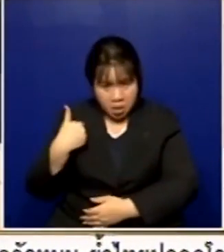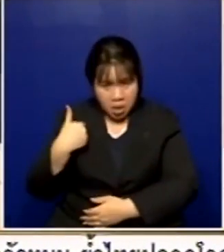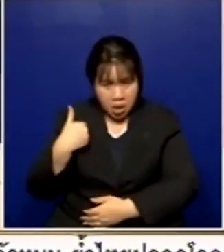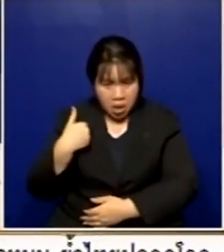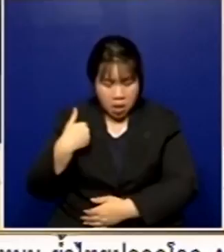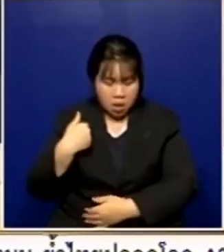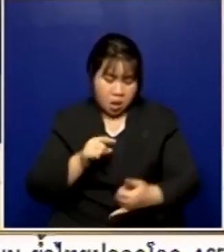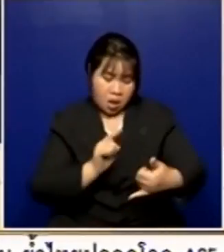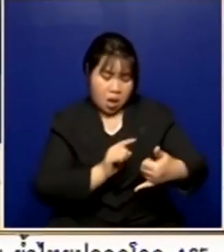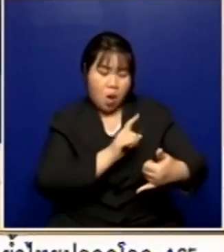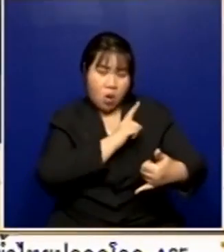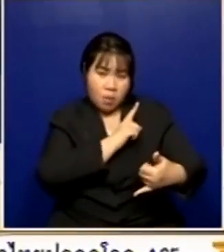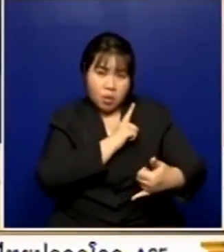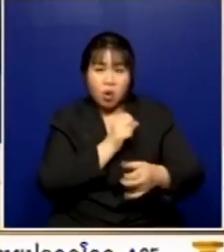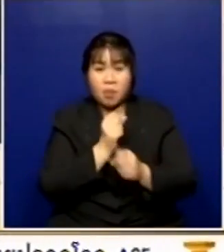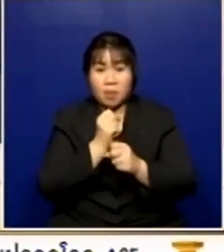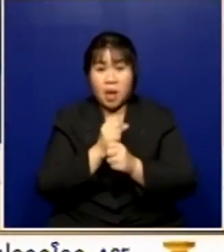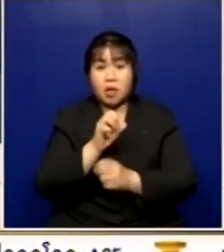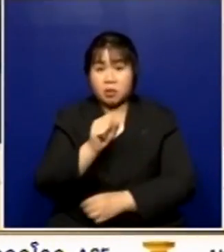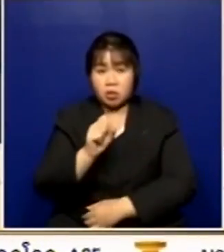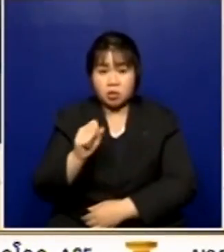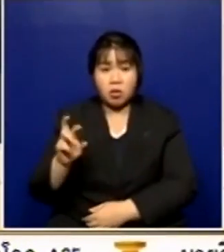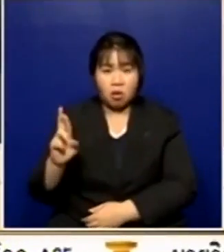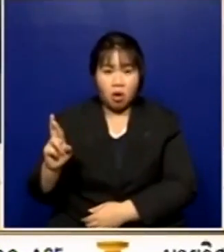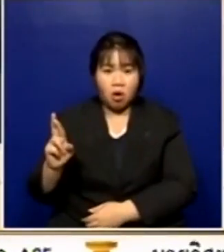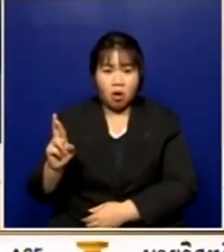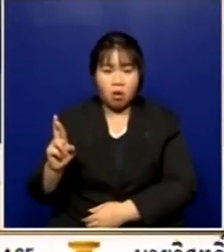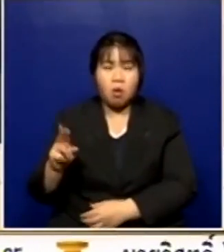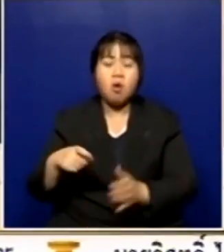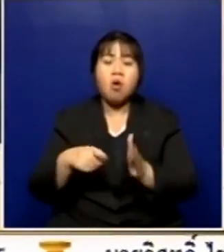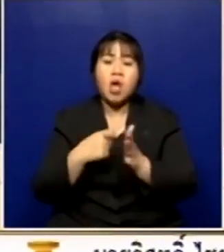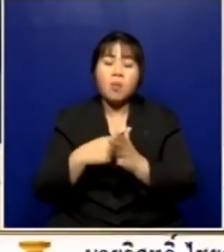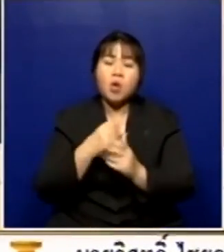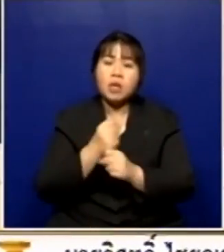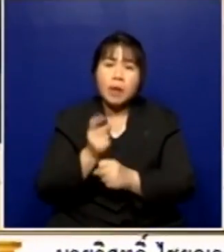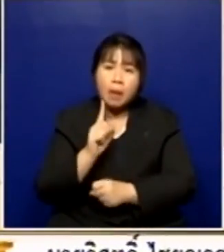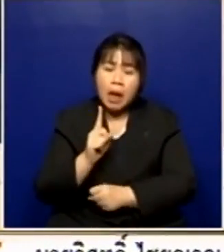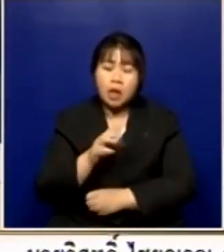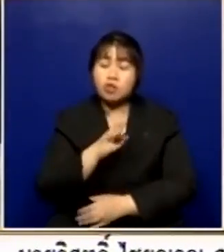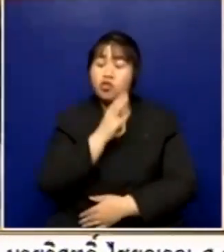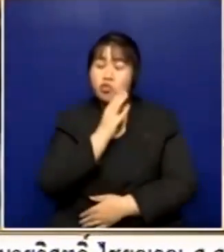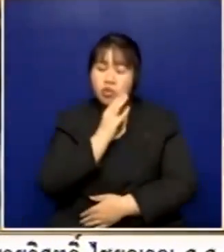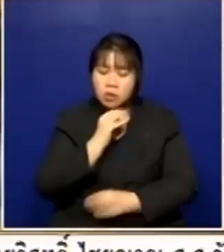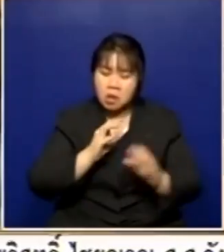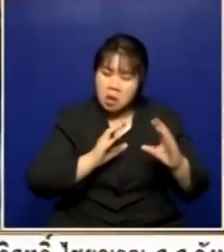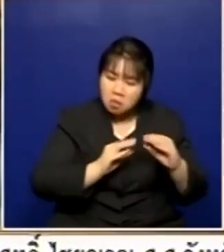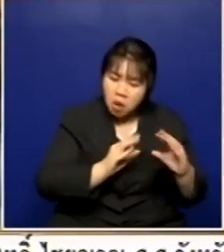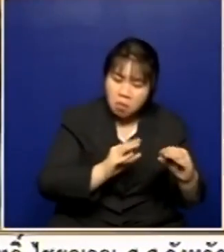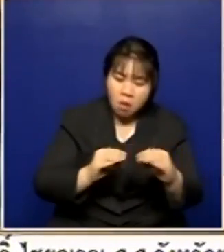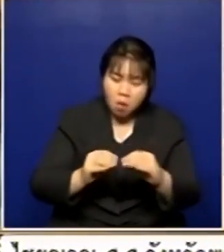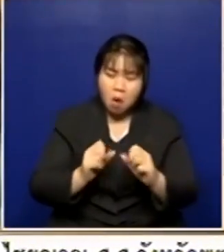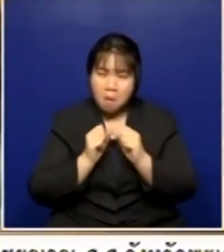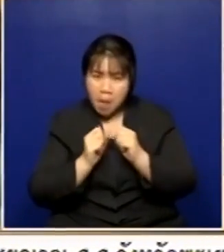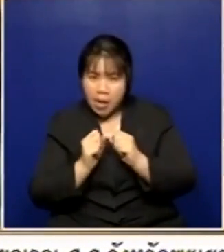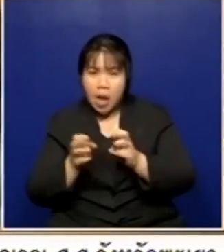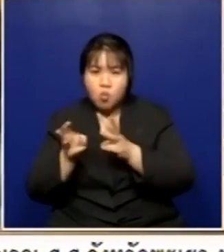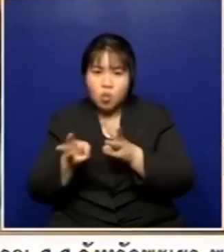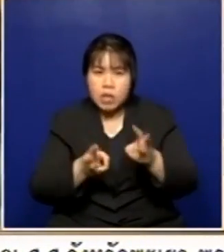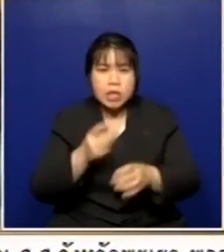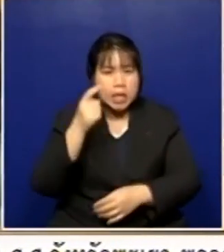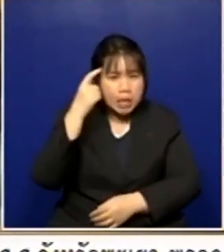หน้าเจของสะเร่อคือการไก่เกี่ยหาทางออกที่ดีที่